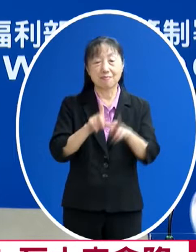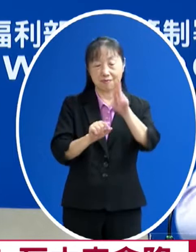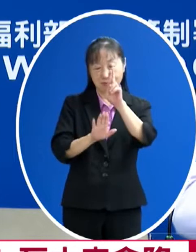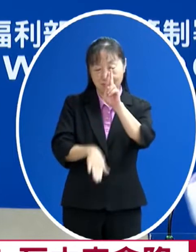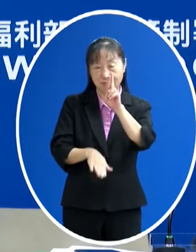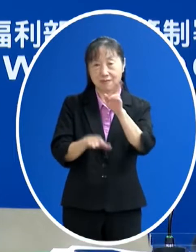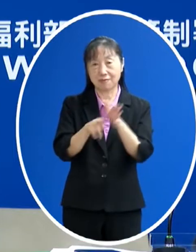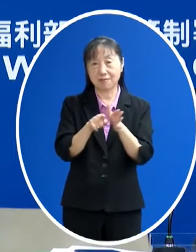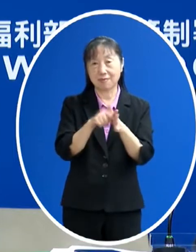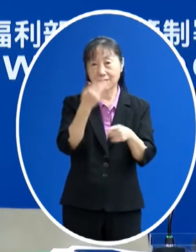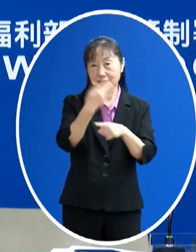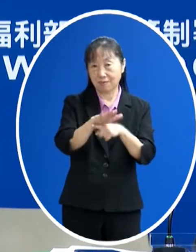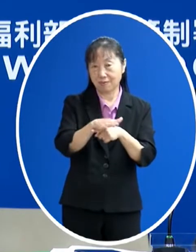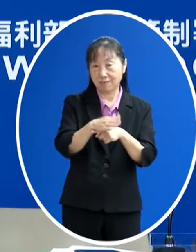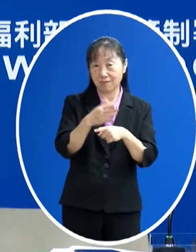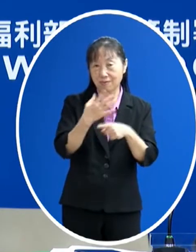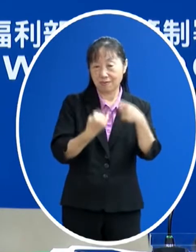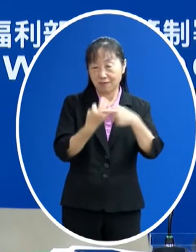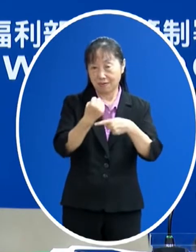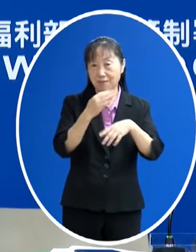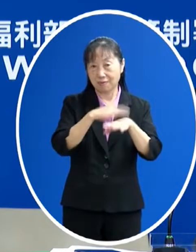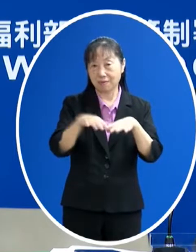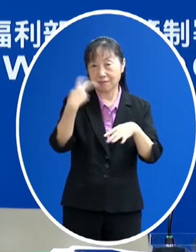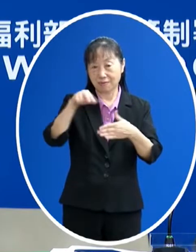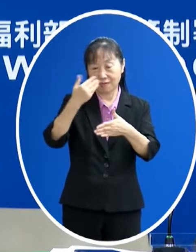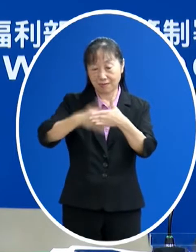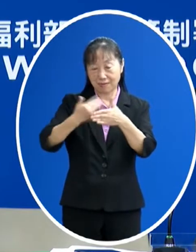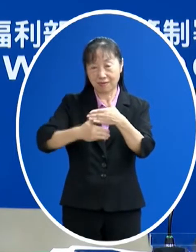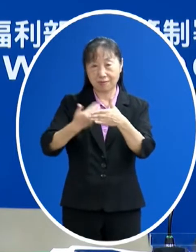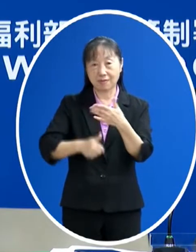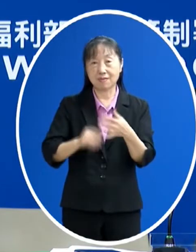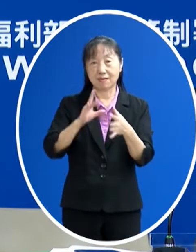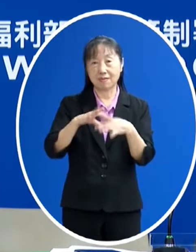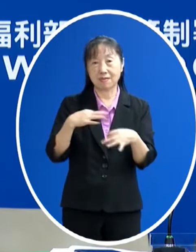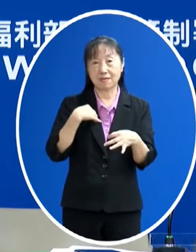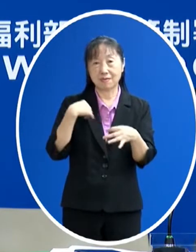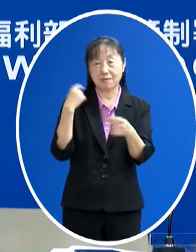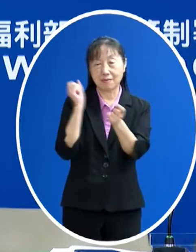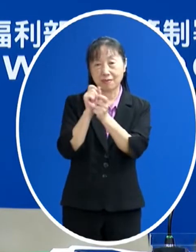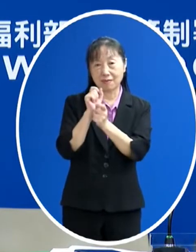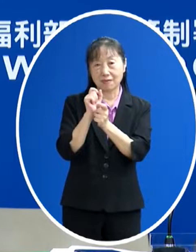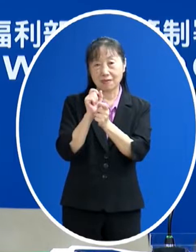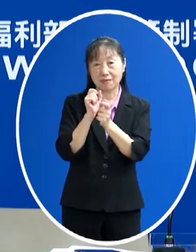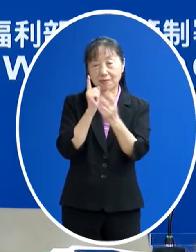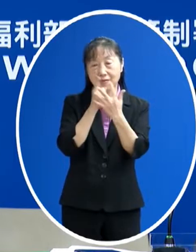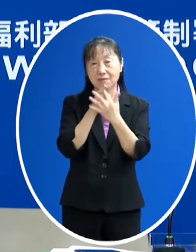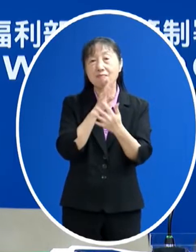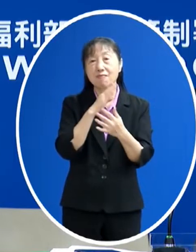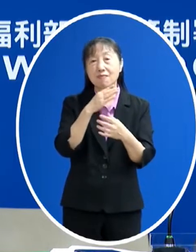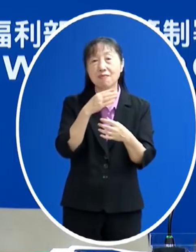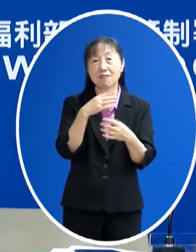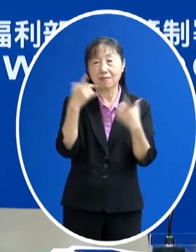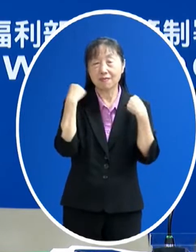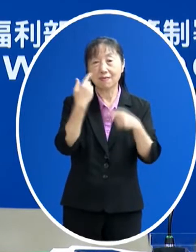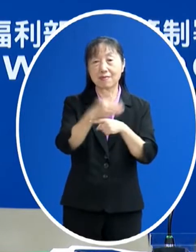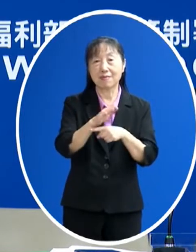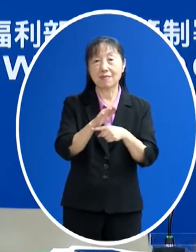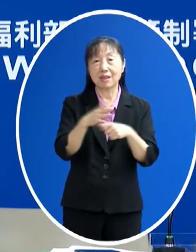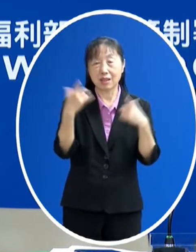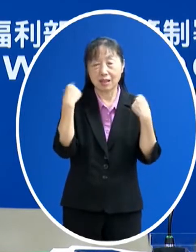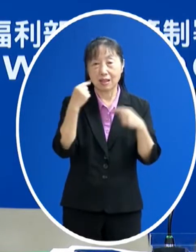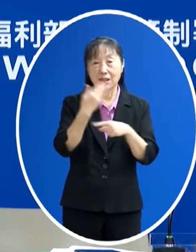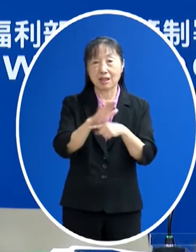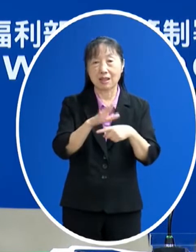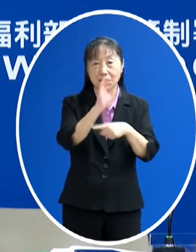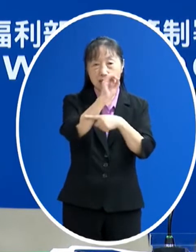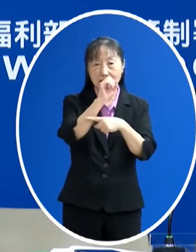12月底的时候，我们死亡率有可能再继续往下降，因为最近我们看到。我们的这个个案的致死率已经从总体的致死